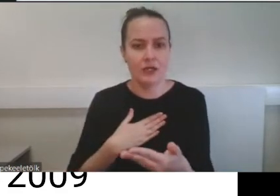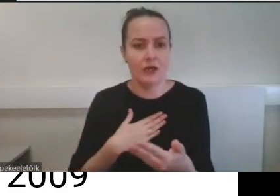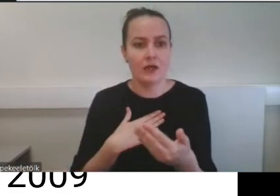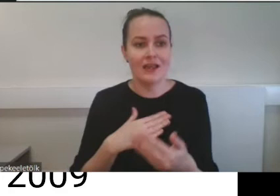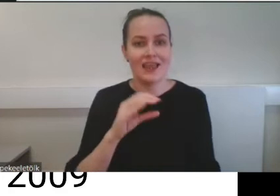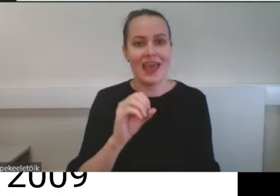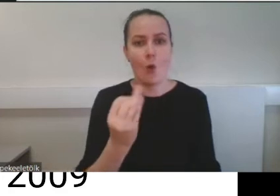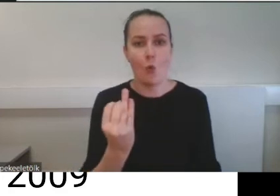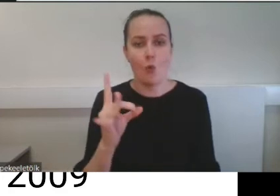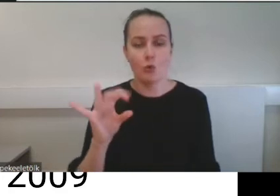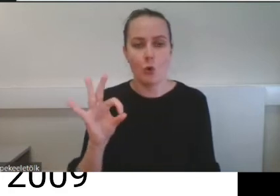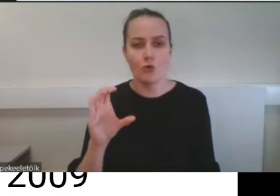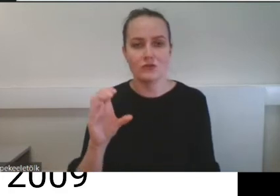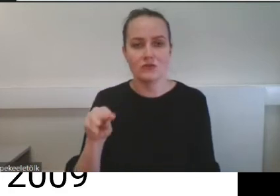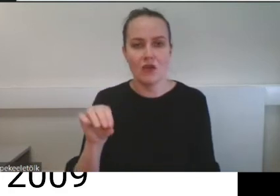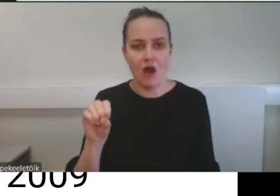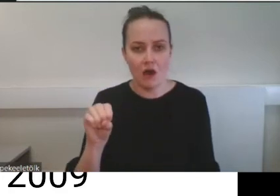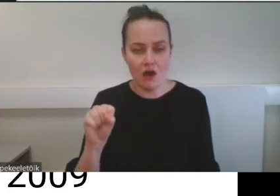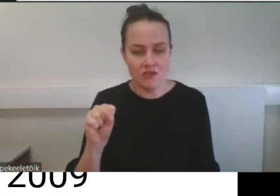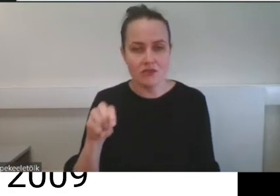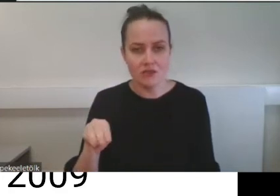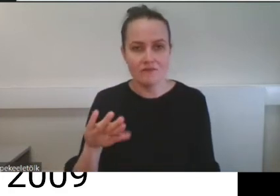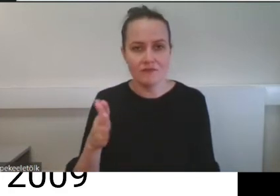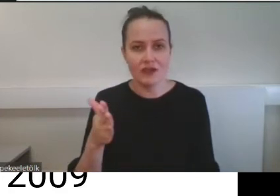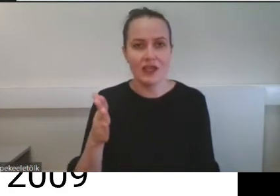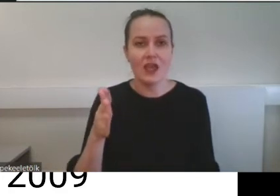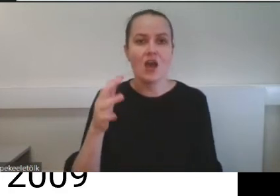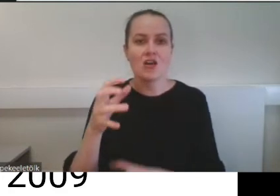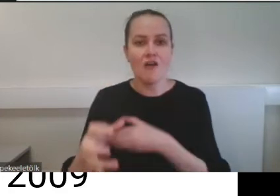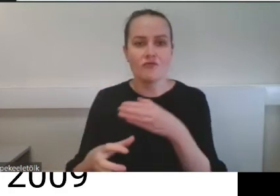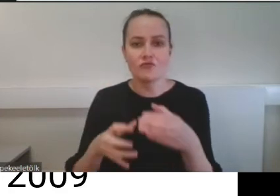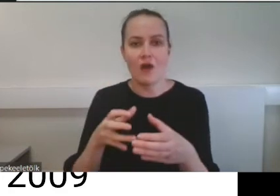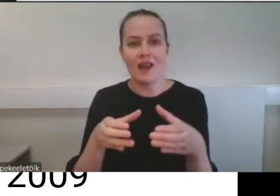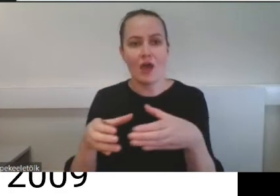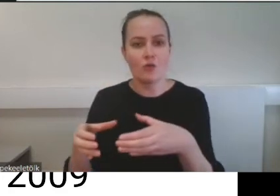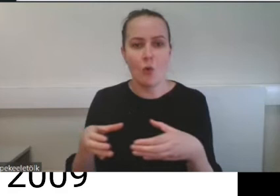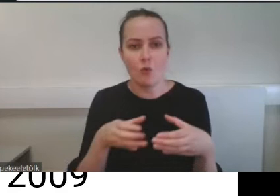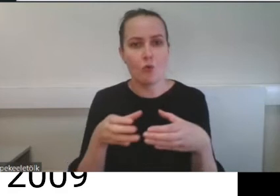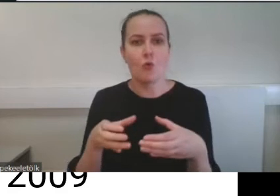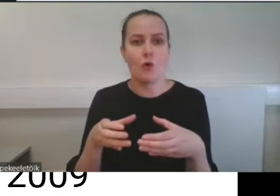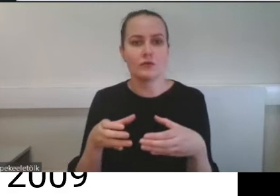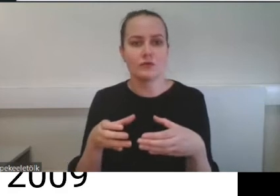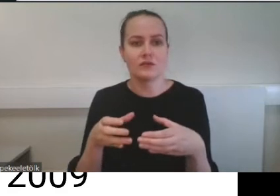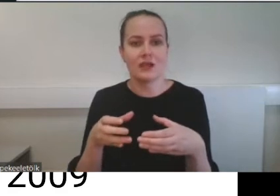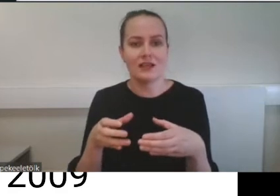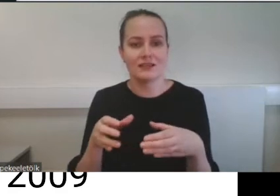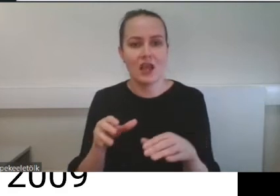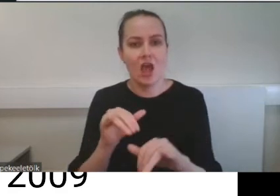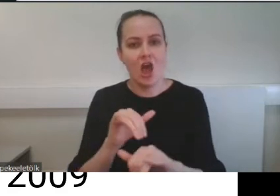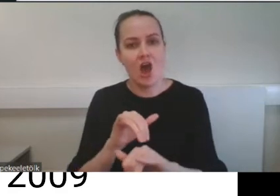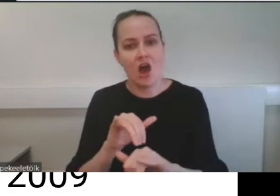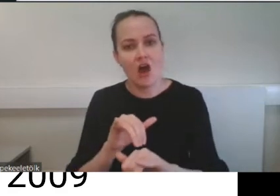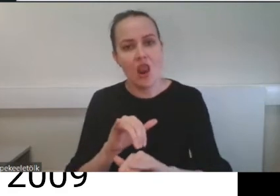puudega inimesi, keda on siis mainitud siin kõigis eelnevates punktides, vaid on siis tõesti laiemalt